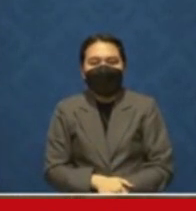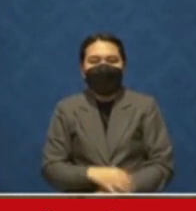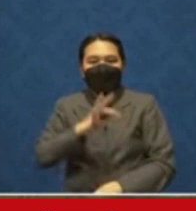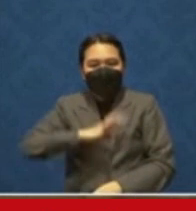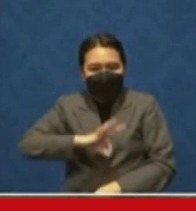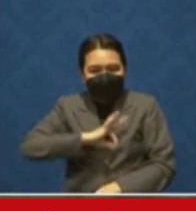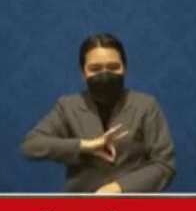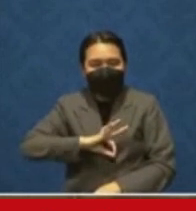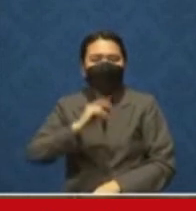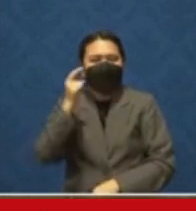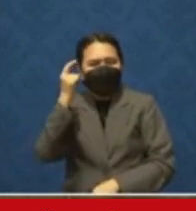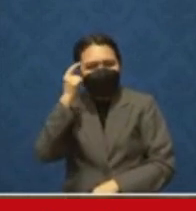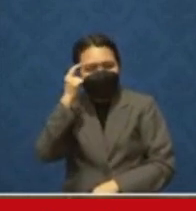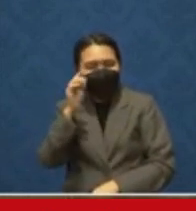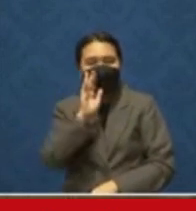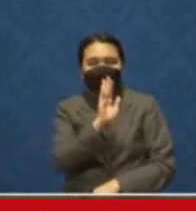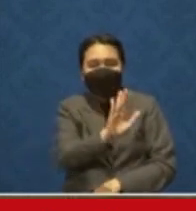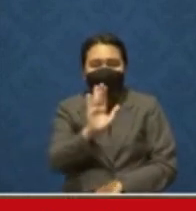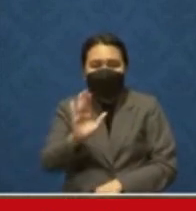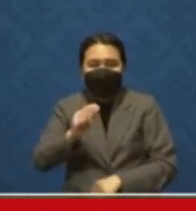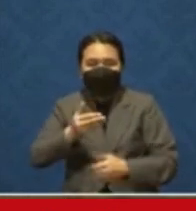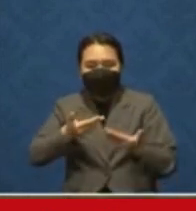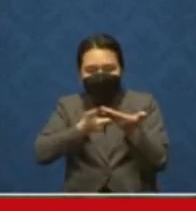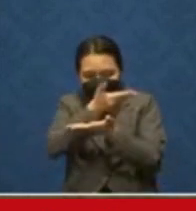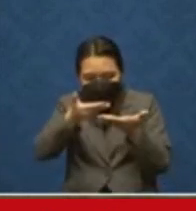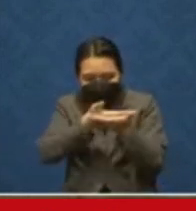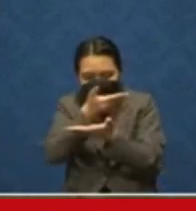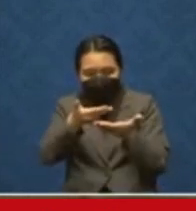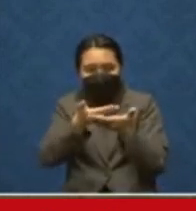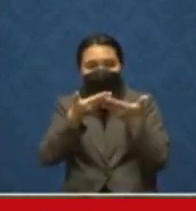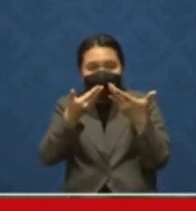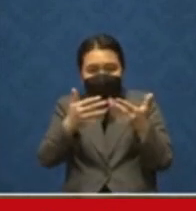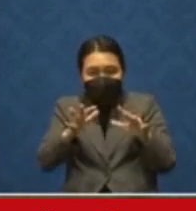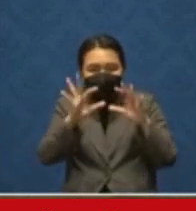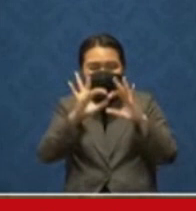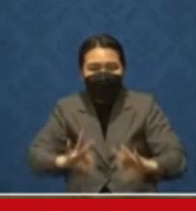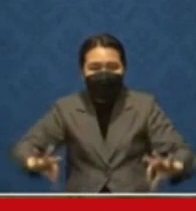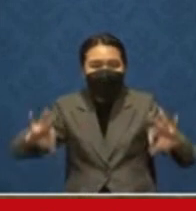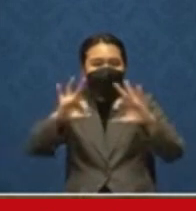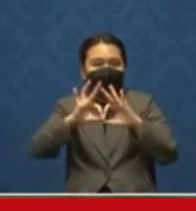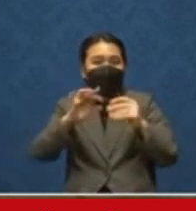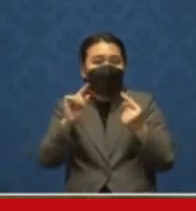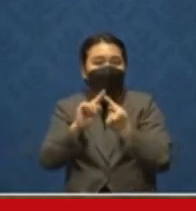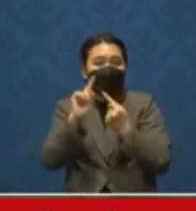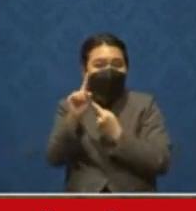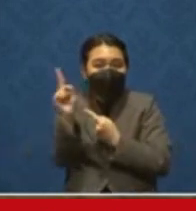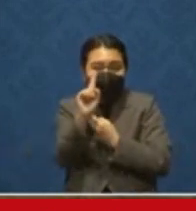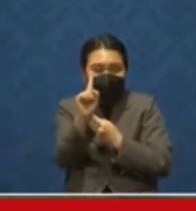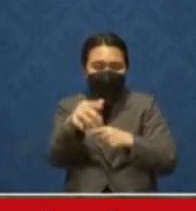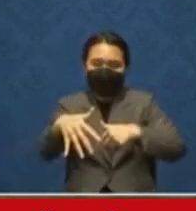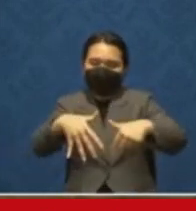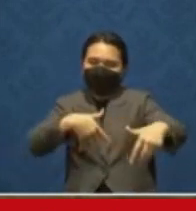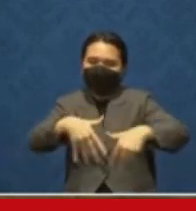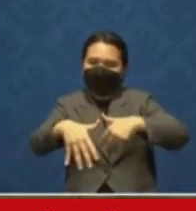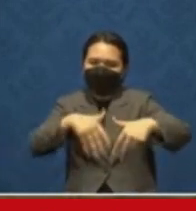ท่านมาถึงวันนี้อาจจะไม่อยู่ที่นี่กลับไปอยู่บ้านได้โปรดนำเอาความรู้สึก